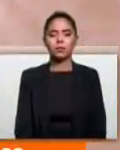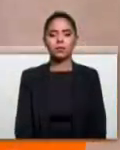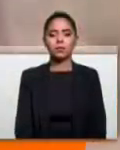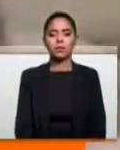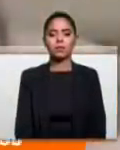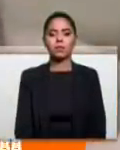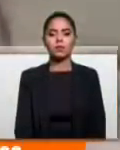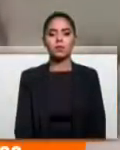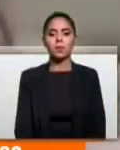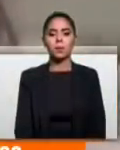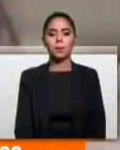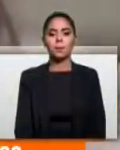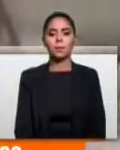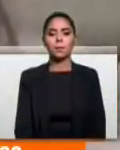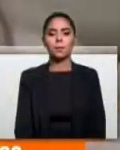abone